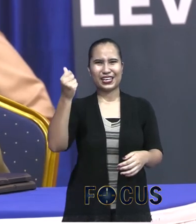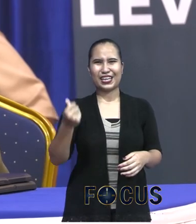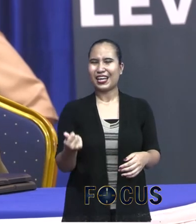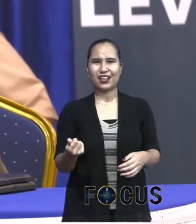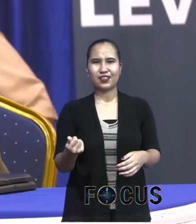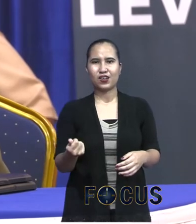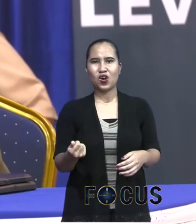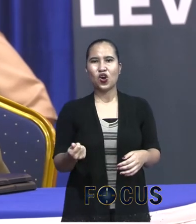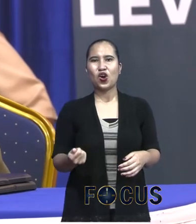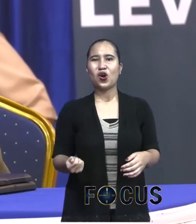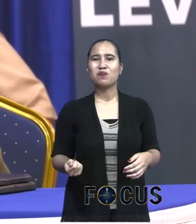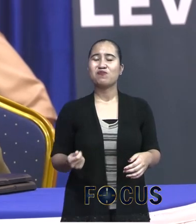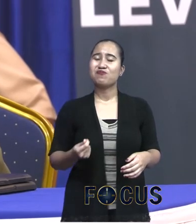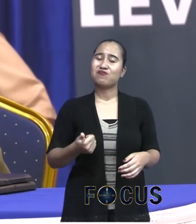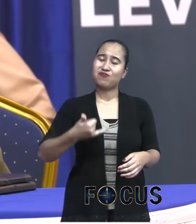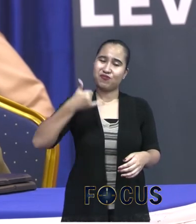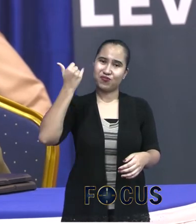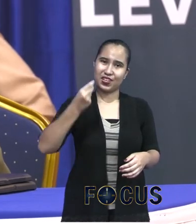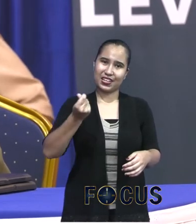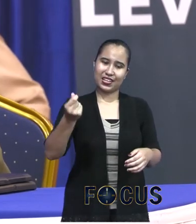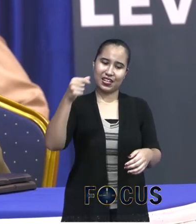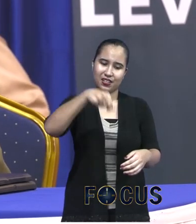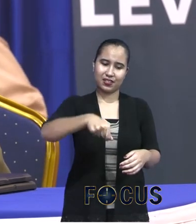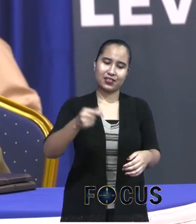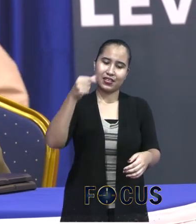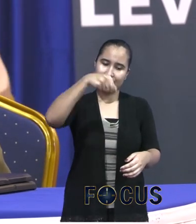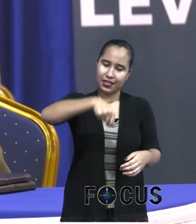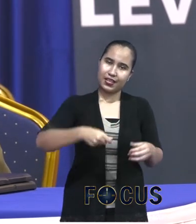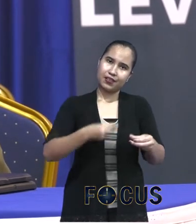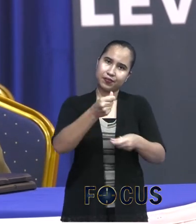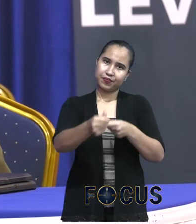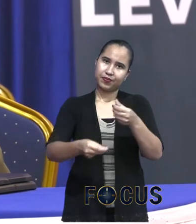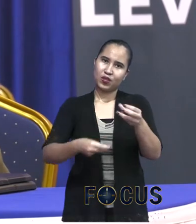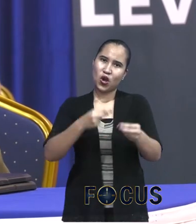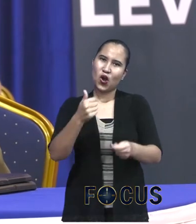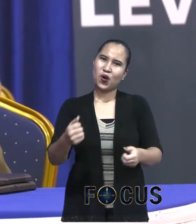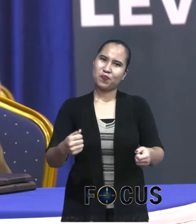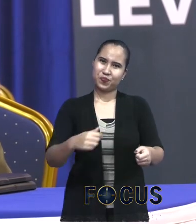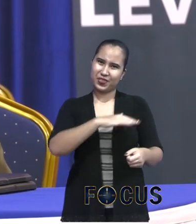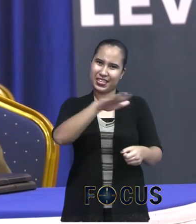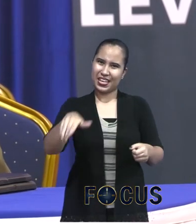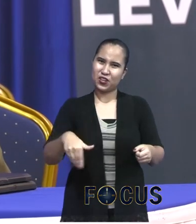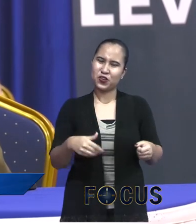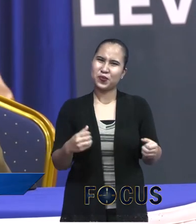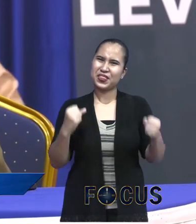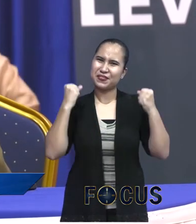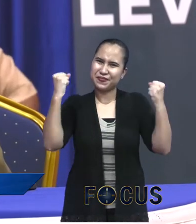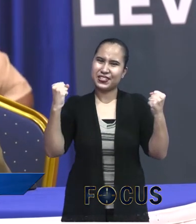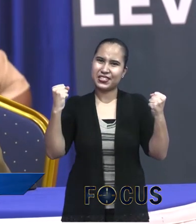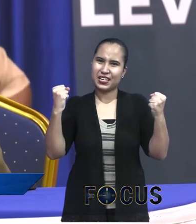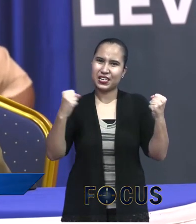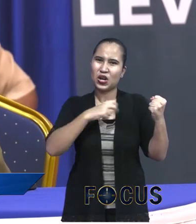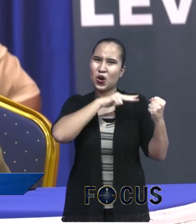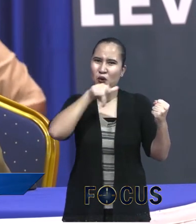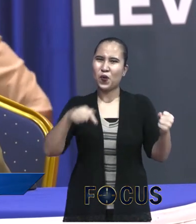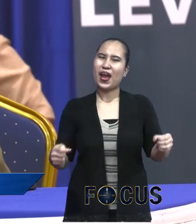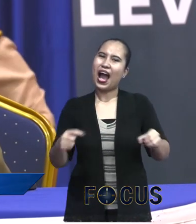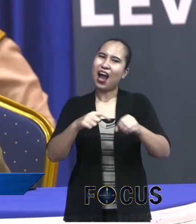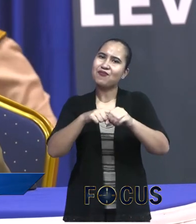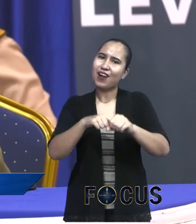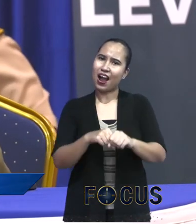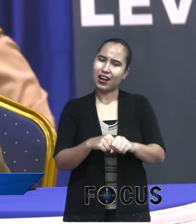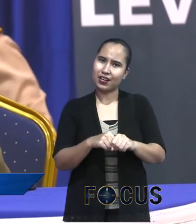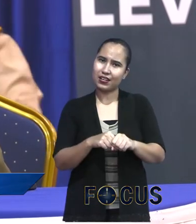te gooien. Om het te kunnen versterken. Wij zijn veel afhankelijk